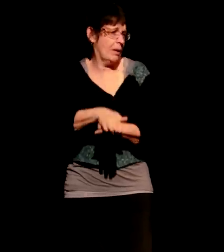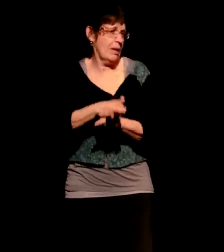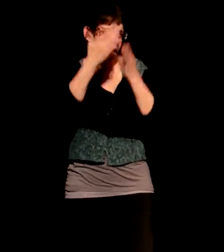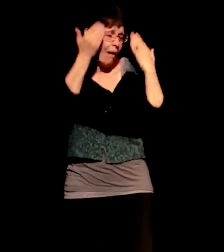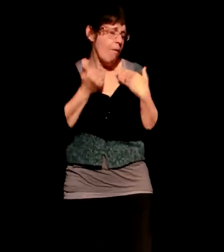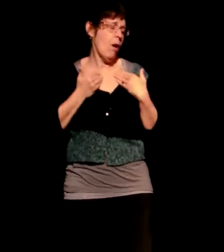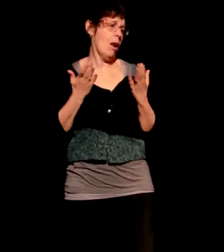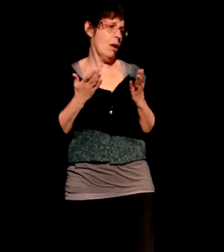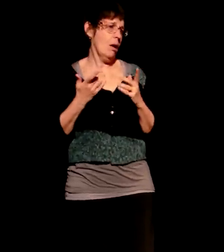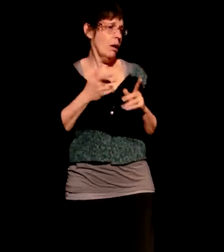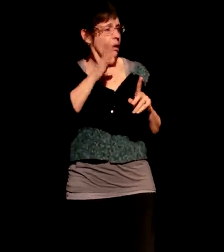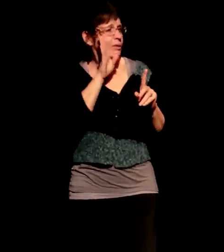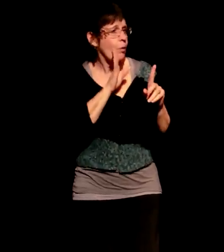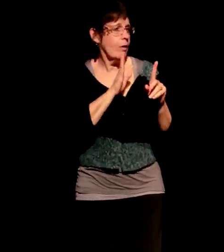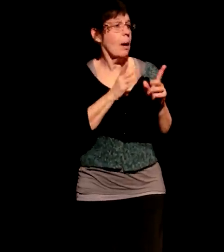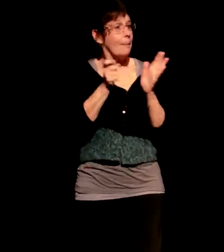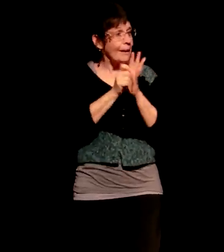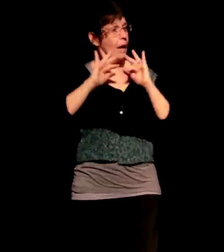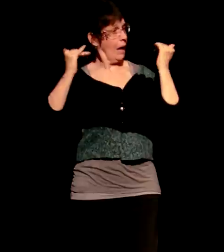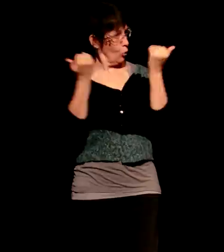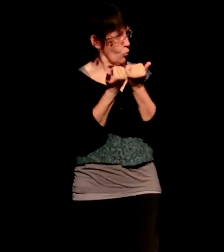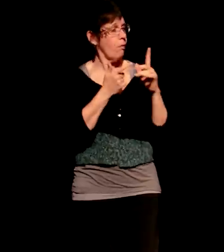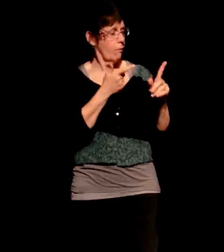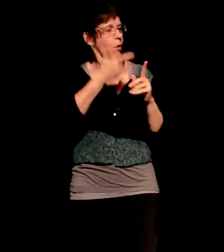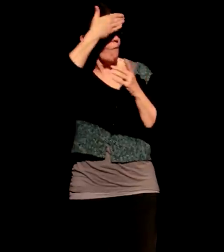demande simplement de retirer ton voile pendant les réunions.